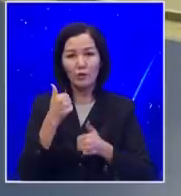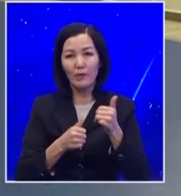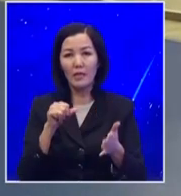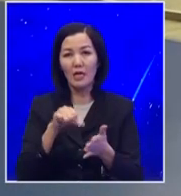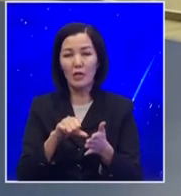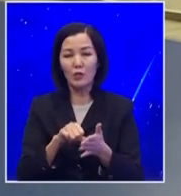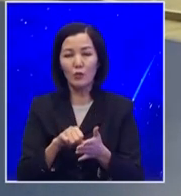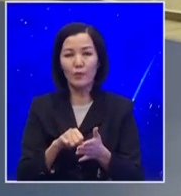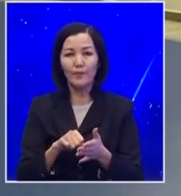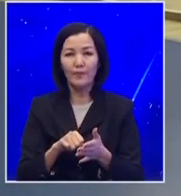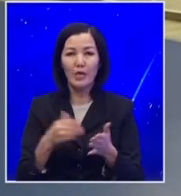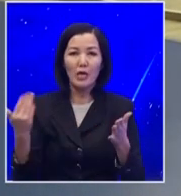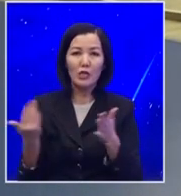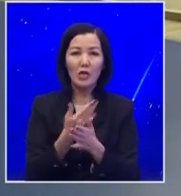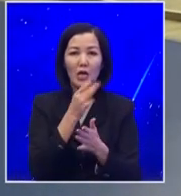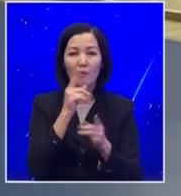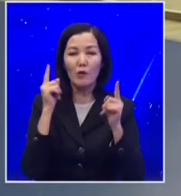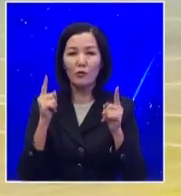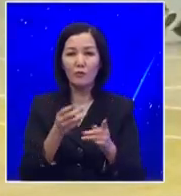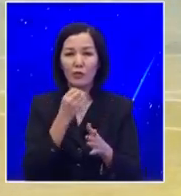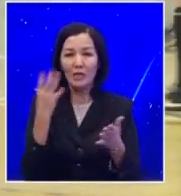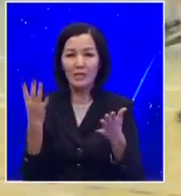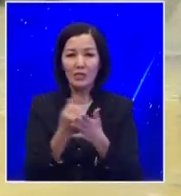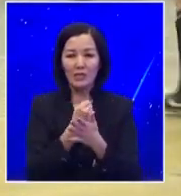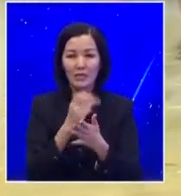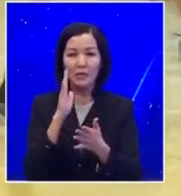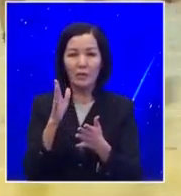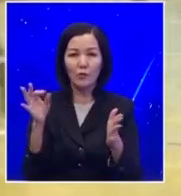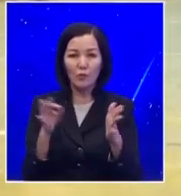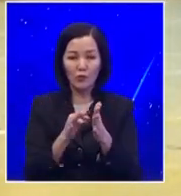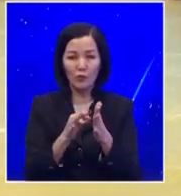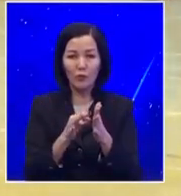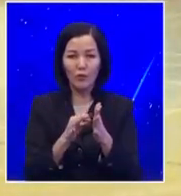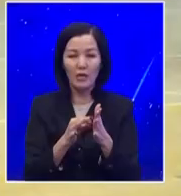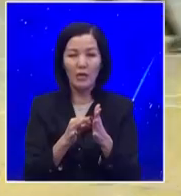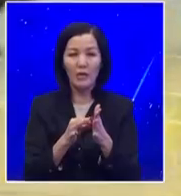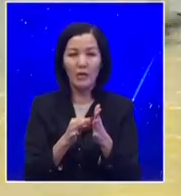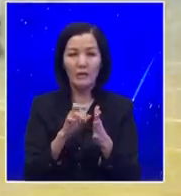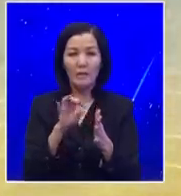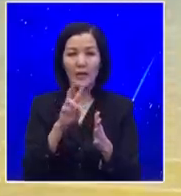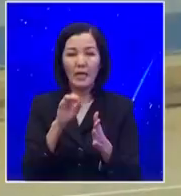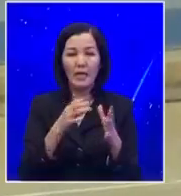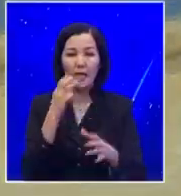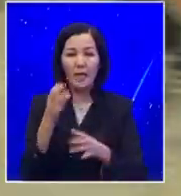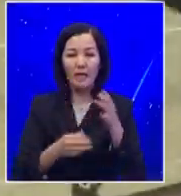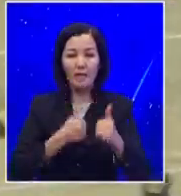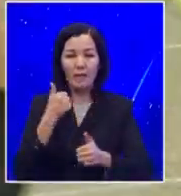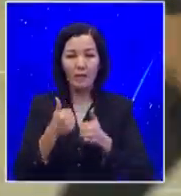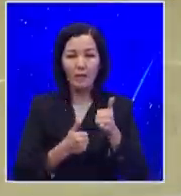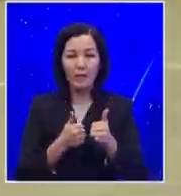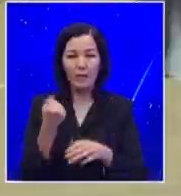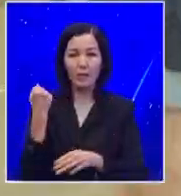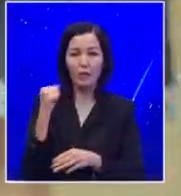қатысу. Жерлестеріміз жаңа маусымда да жақсы жетістіктерге қол жеткізуді көздеп отыр. Сонымен қатар Бельгияда өтетін әлем біріншілігінде